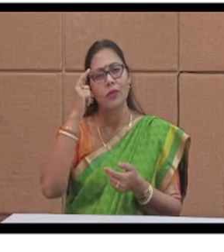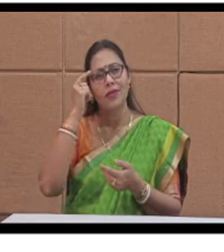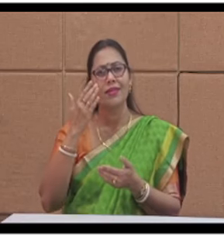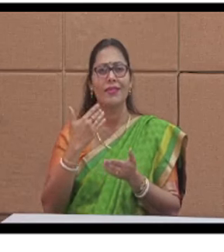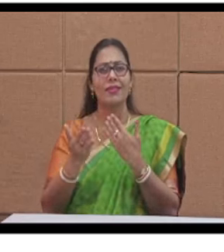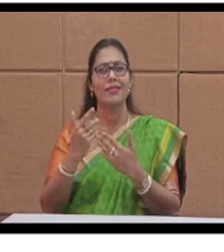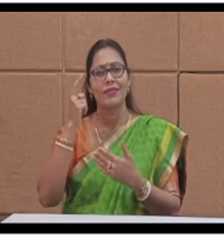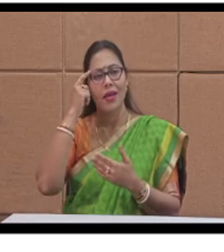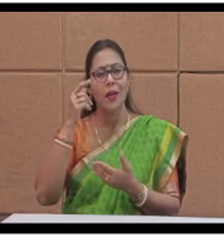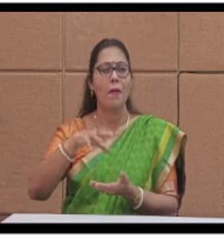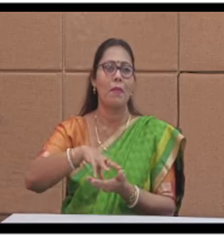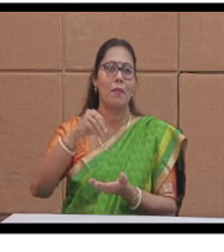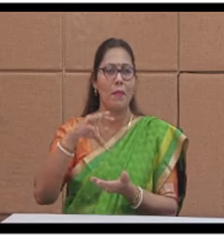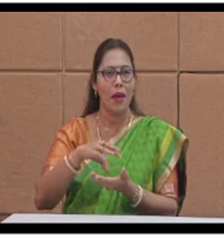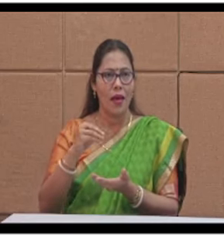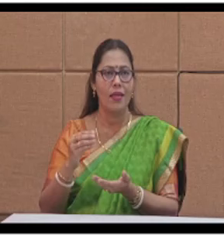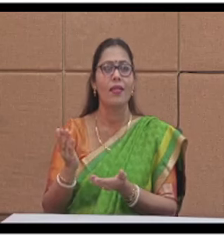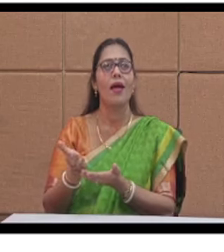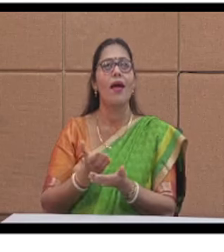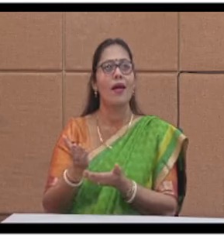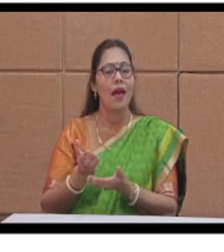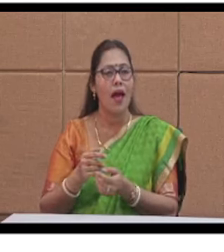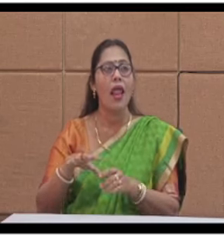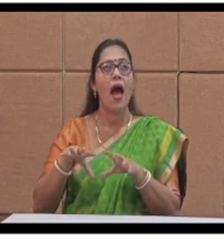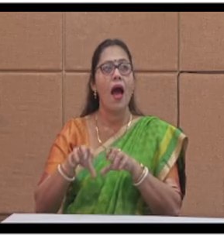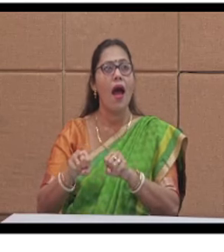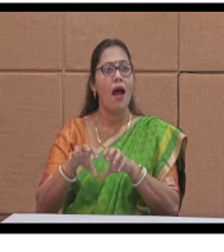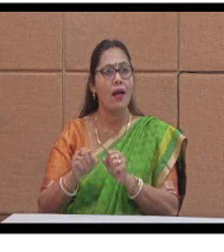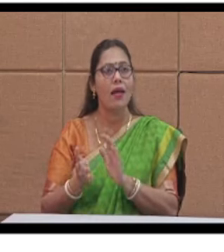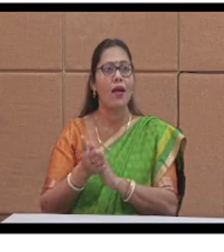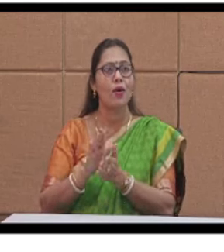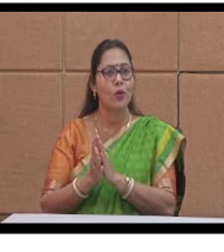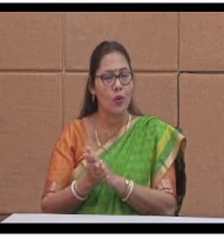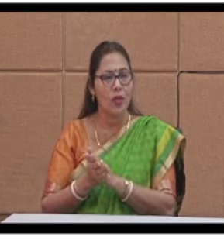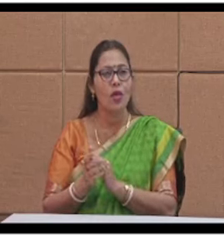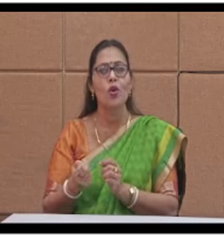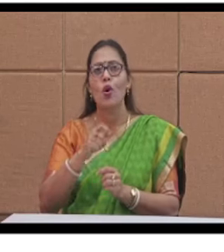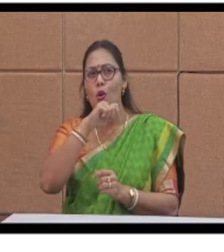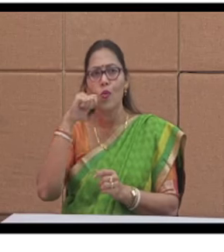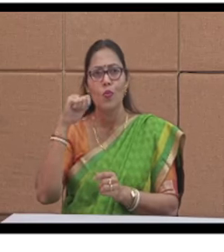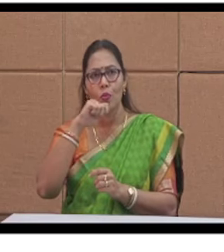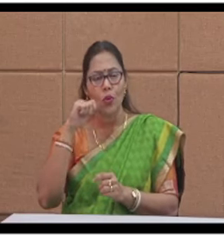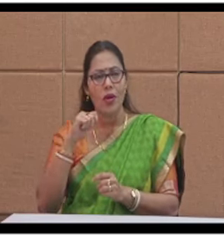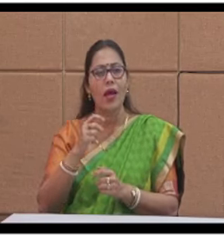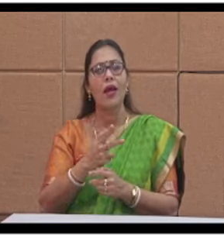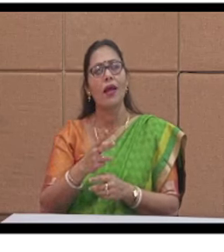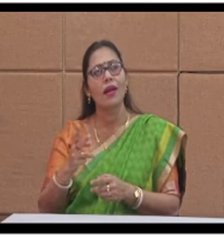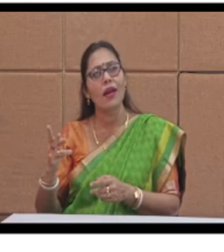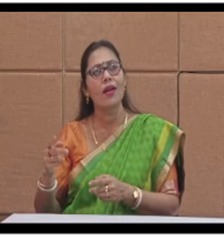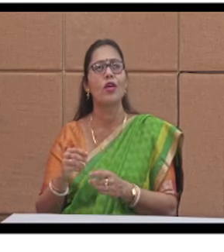পরিচিত ভাত ডাল আটা ভুট্টা নানান রকম